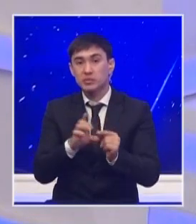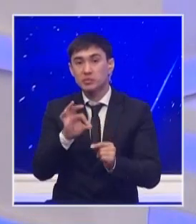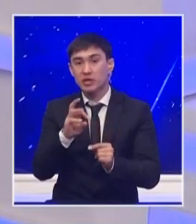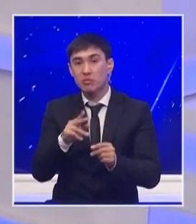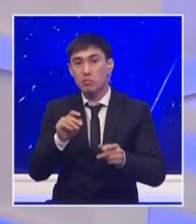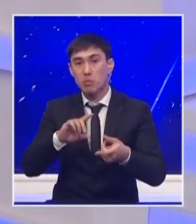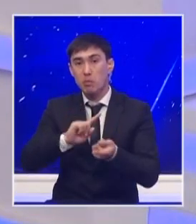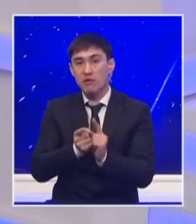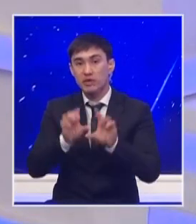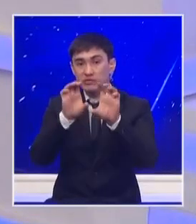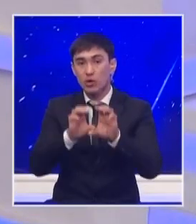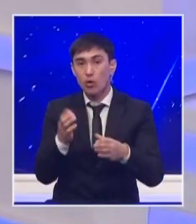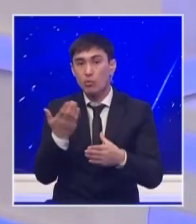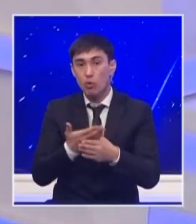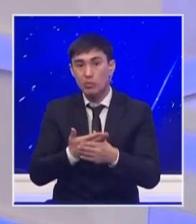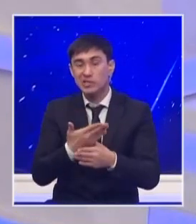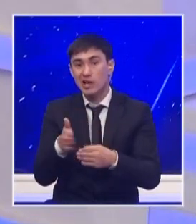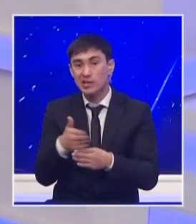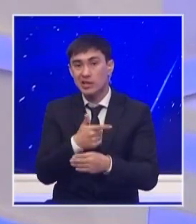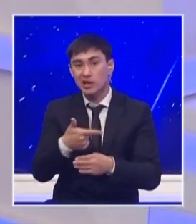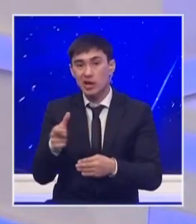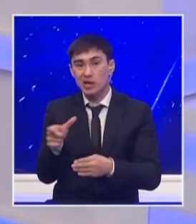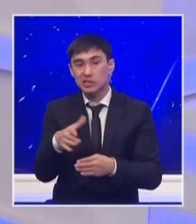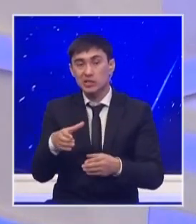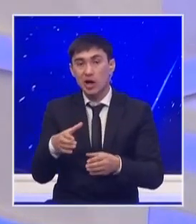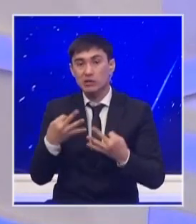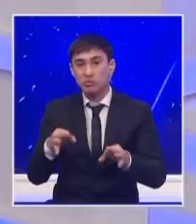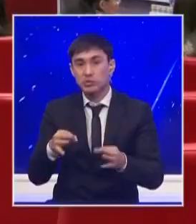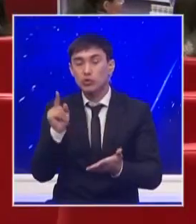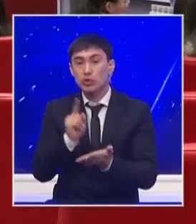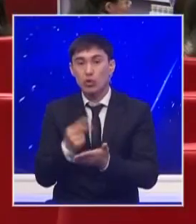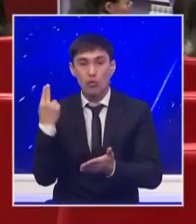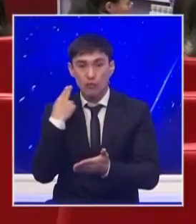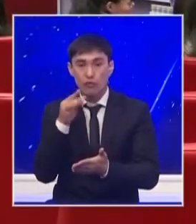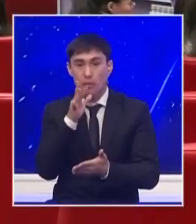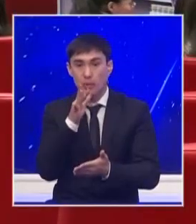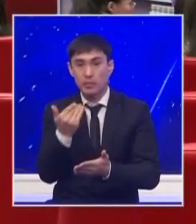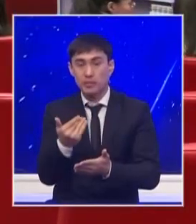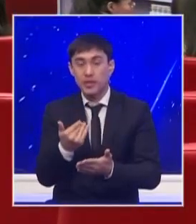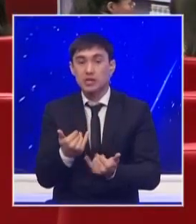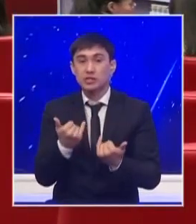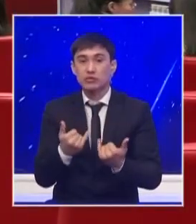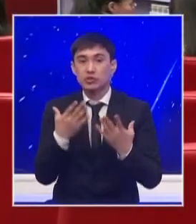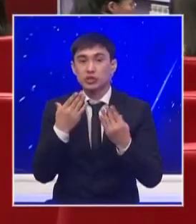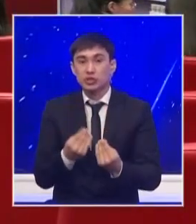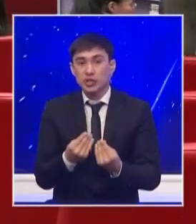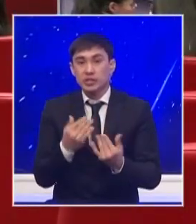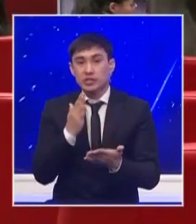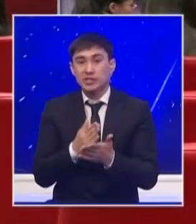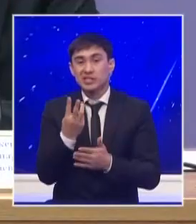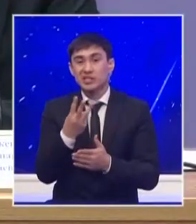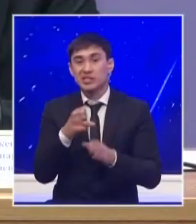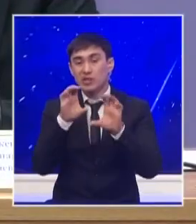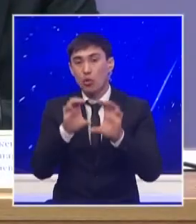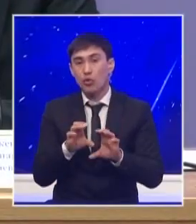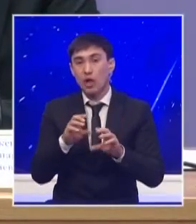в закон предусматривает помощь для отдельной категории граждан в освобождении от долгового времени на сегодняшний день существует три